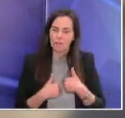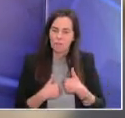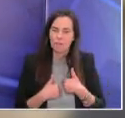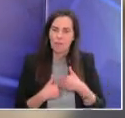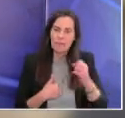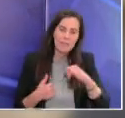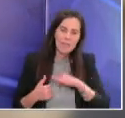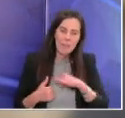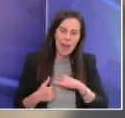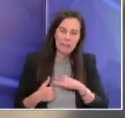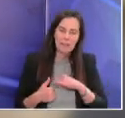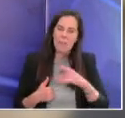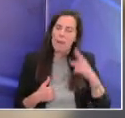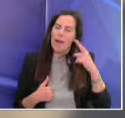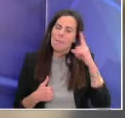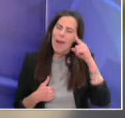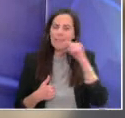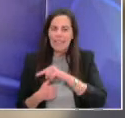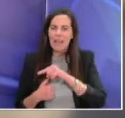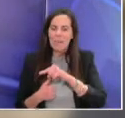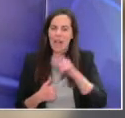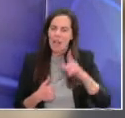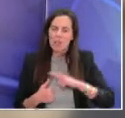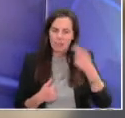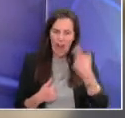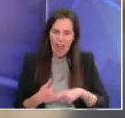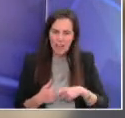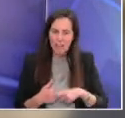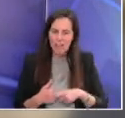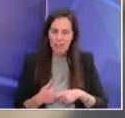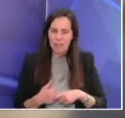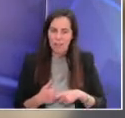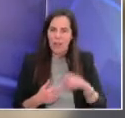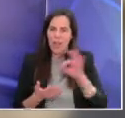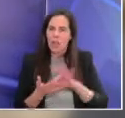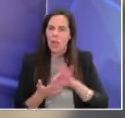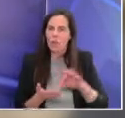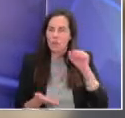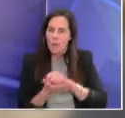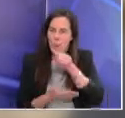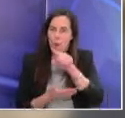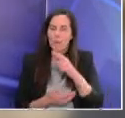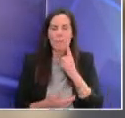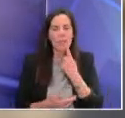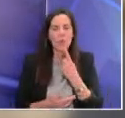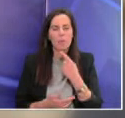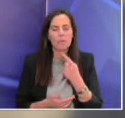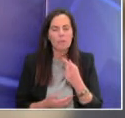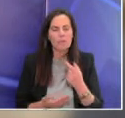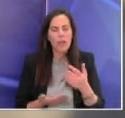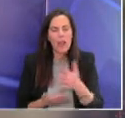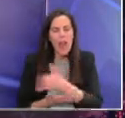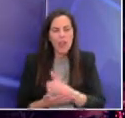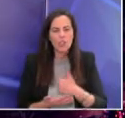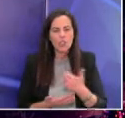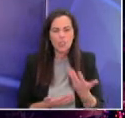אם זה מעניין אותו, מה דעתכם האישית עליו? אבל לא, אבל פה כתוב ממומן, אבל אתה צריך להסביר לאנשים מה זאת אומרת לאסוף עליהם נתונים,